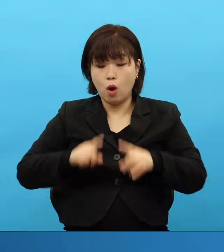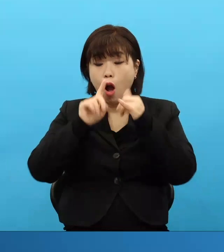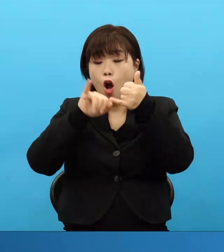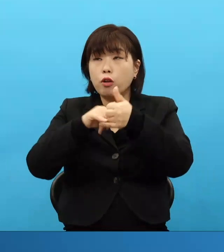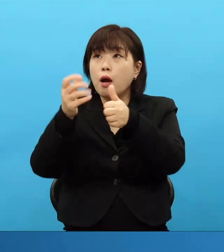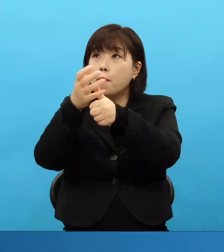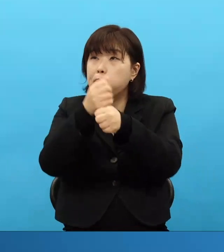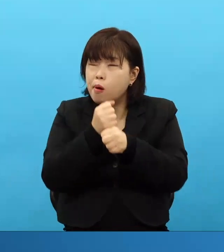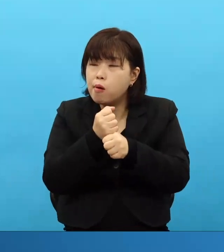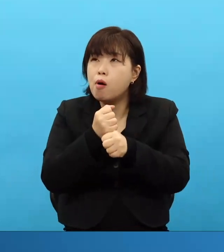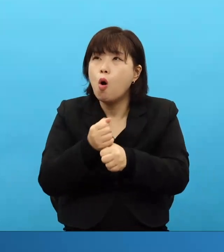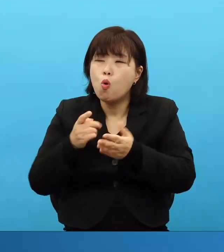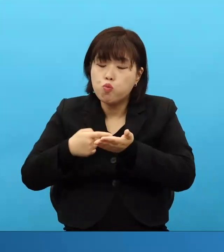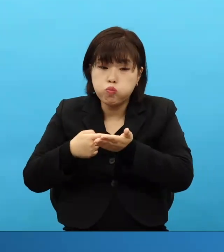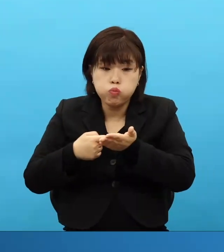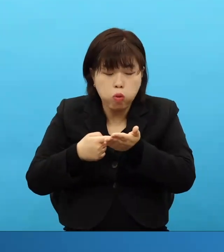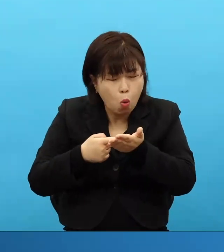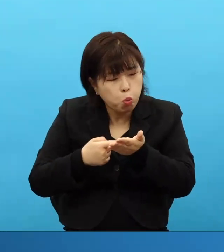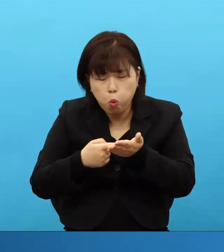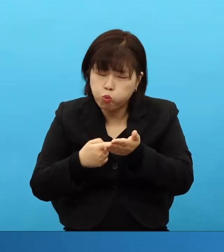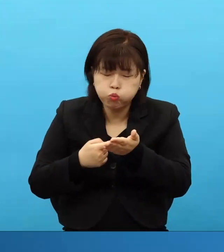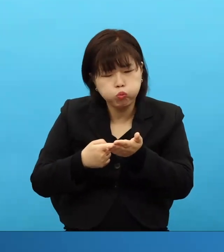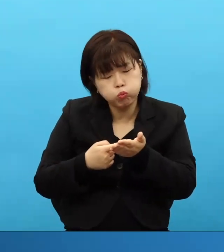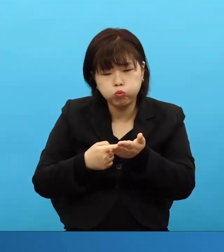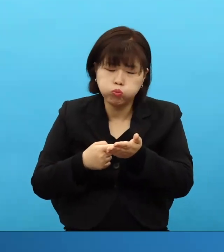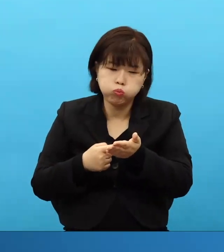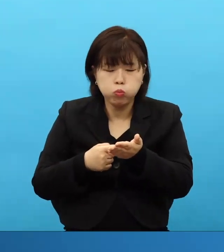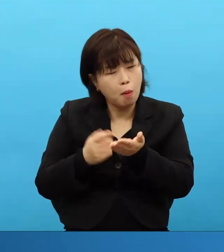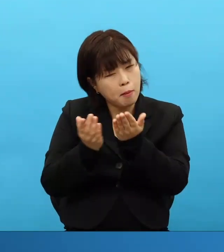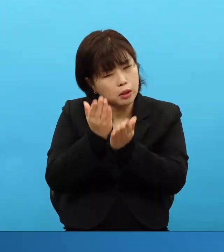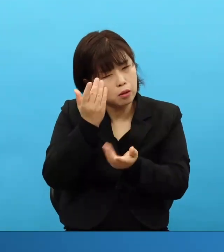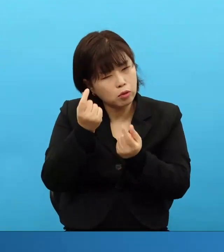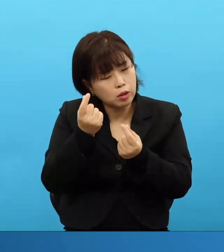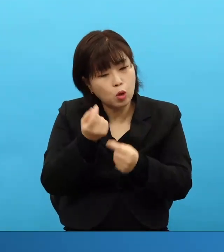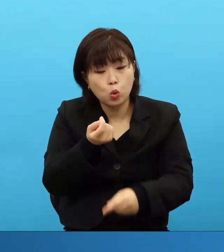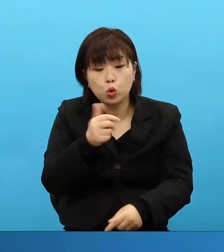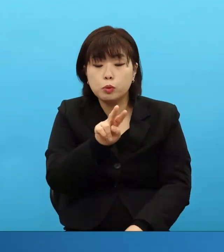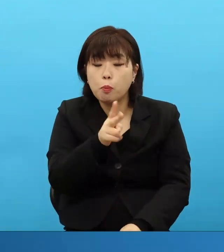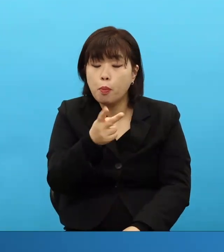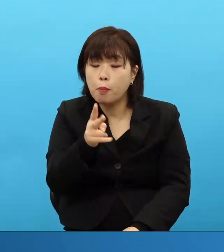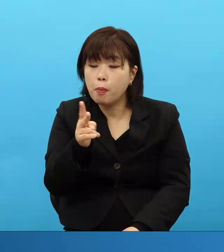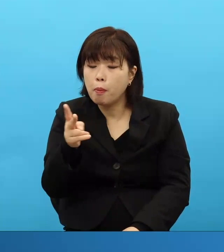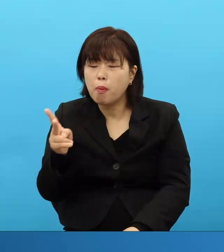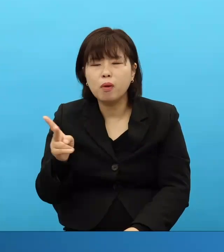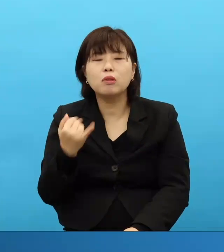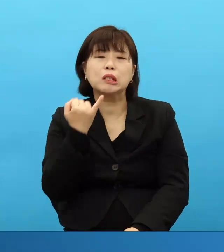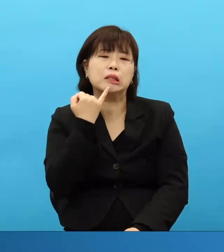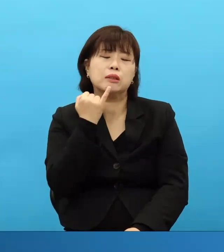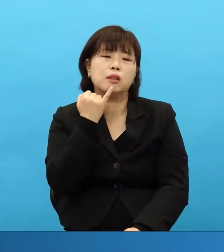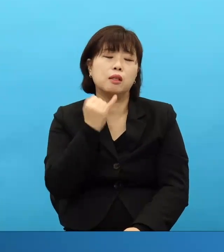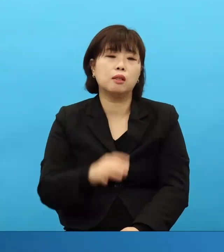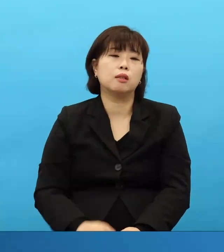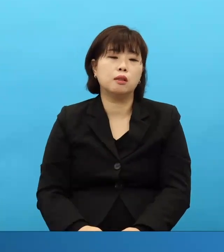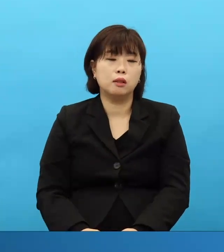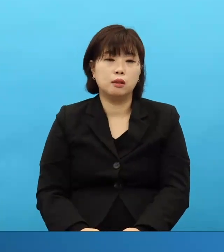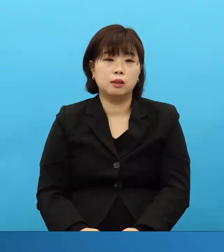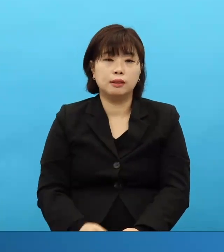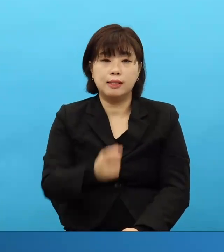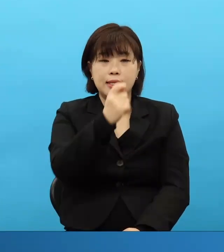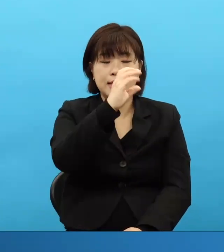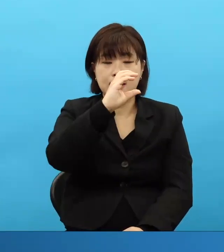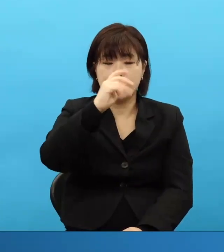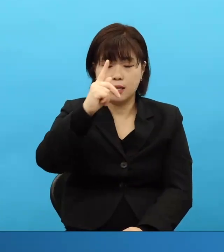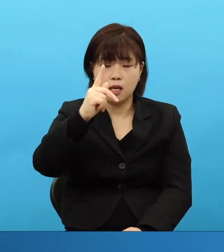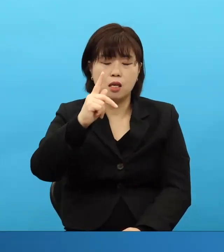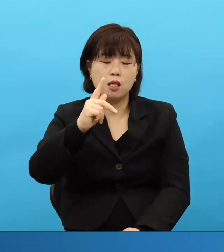later on, you can just alter it. 그러니까 렘넌트에게 가장 중요한 TCK에 가장 중요한 게 언약입니다. And so the most important thing